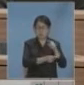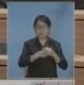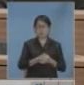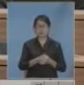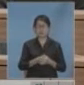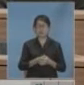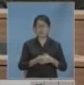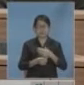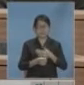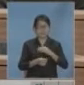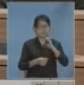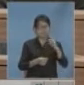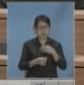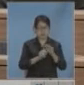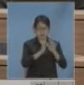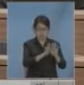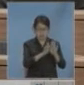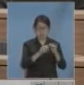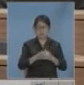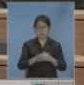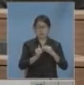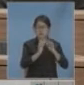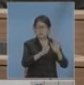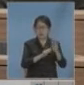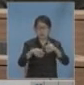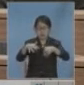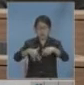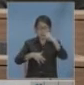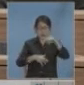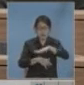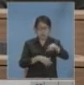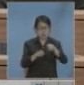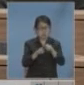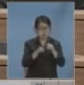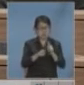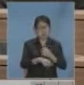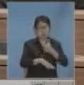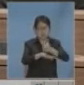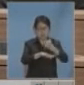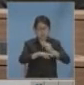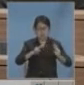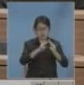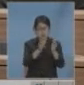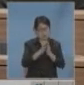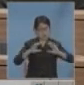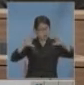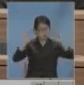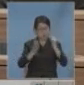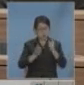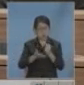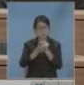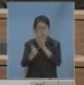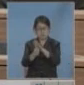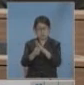มอนุญาตว่าผมยังฝากความหวังนะครับว่าคนไทยทุกคนต้องได้รับการดูแลจากท่านรัฐมนตรีและรัฐบาลชุดนี้ในงบประม